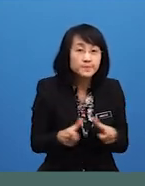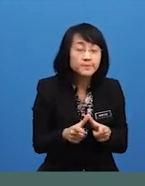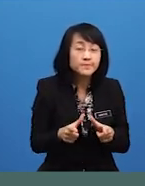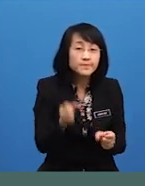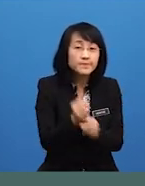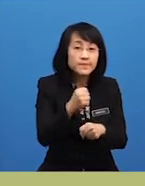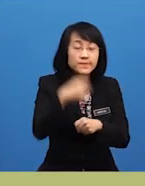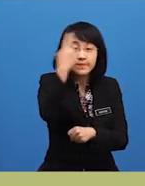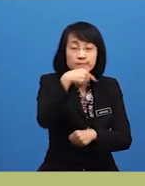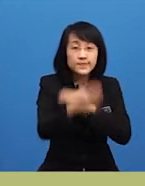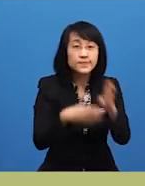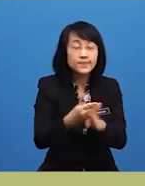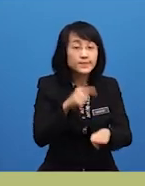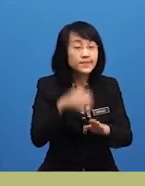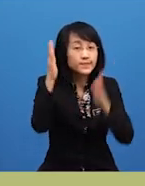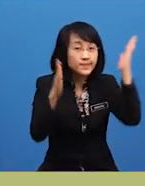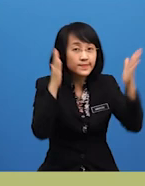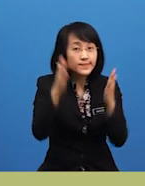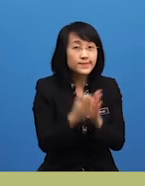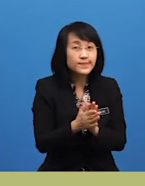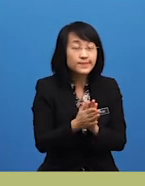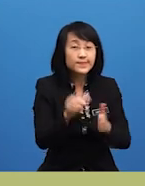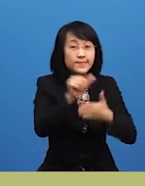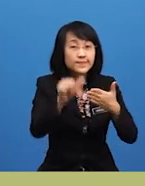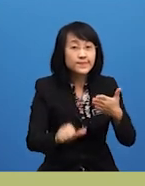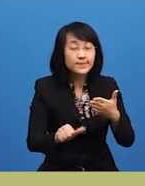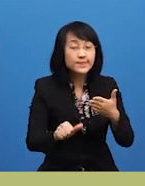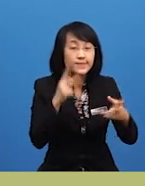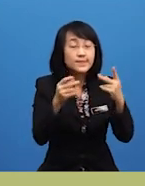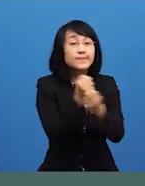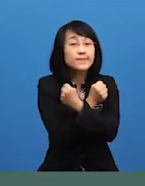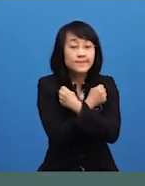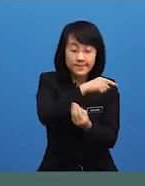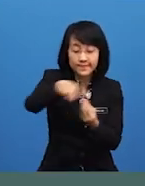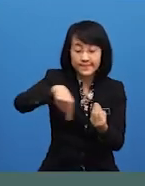di Malaysia. Akhir kata, sayangilah alam sekitar kita.